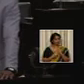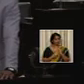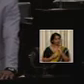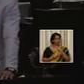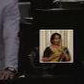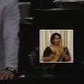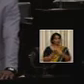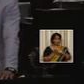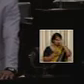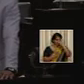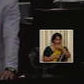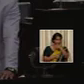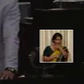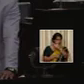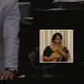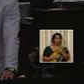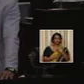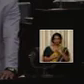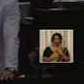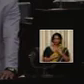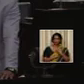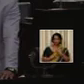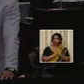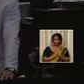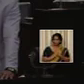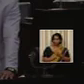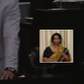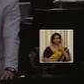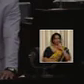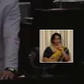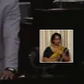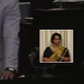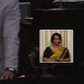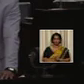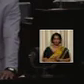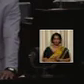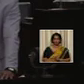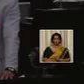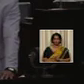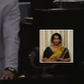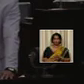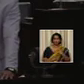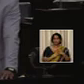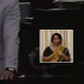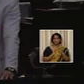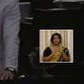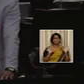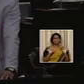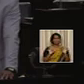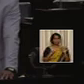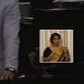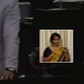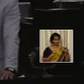रंजित सिंह रिटी मेत्मा इन्हें मोम गौरव बुद्धवा इलेनवा मे श्रीलंका रक्षण संस्था